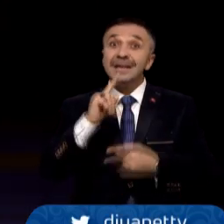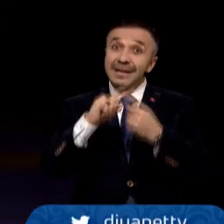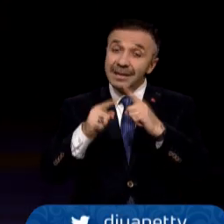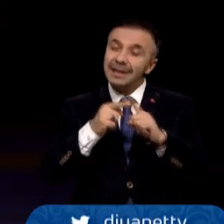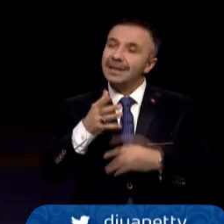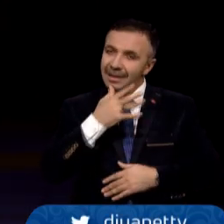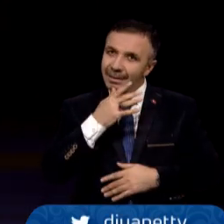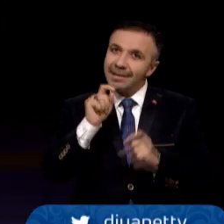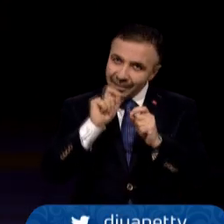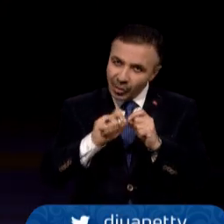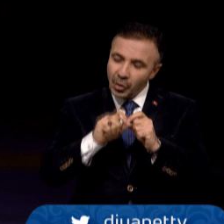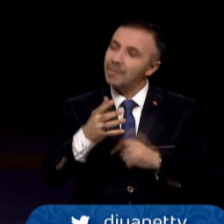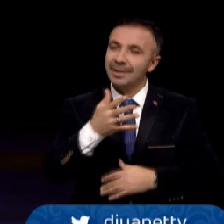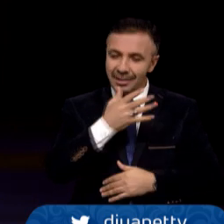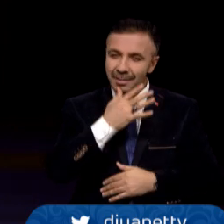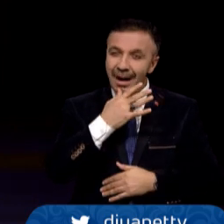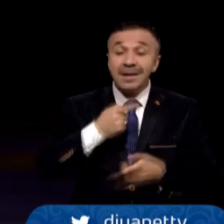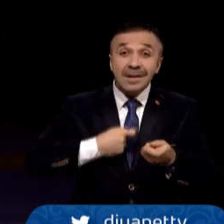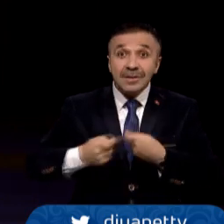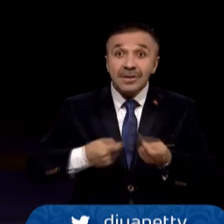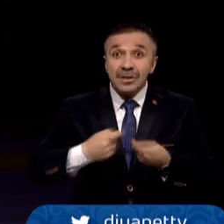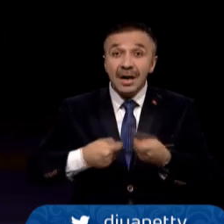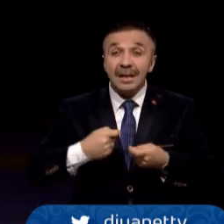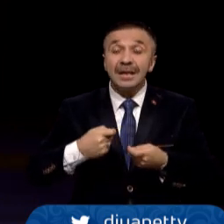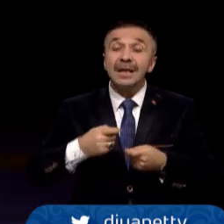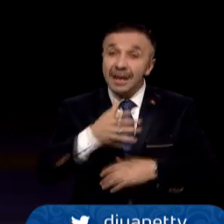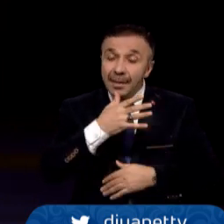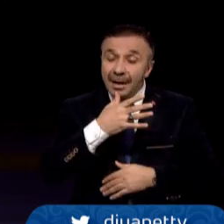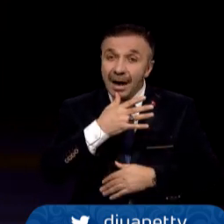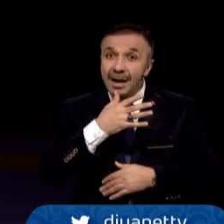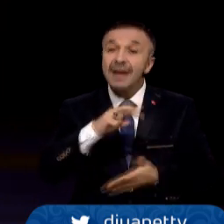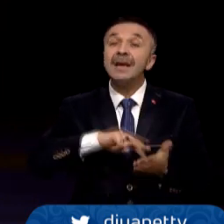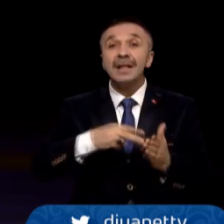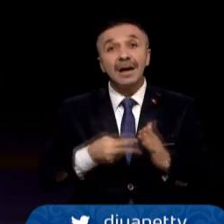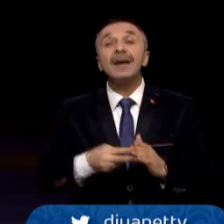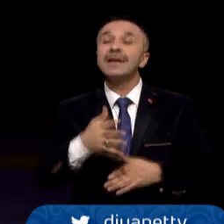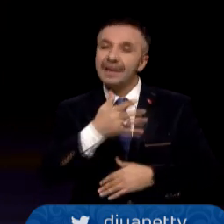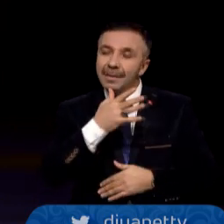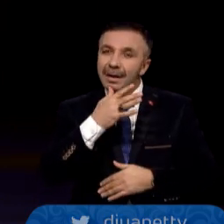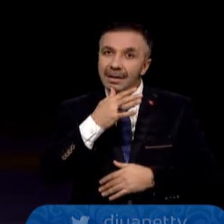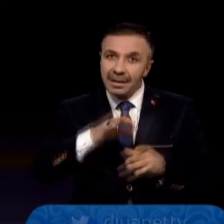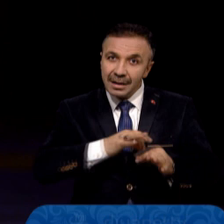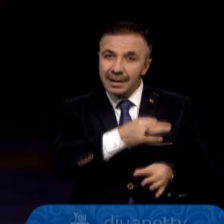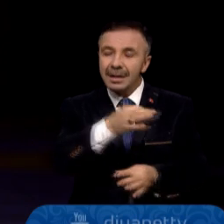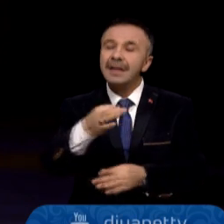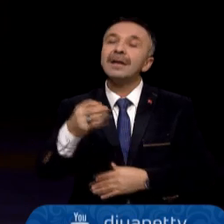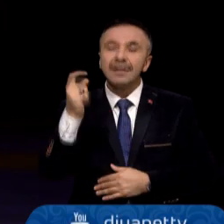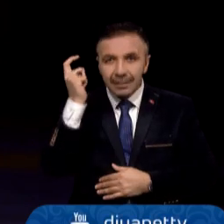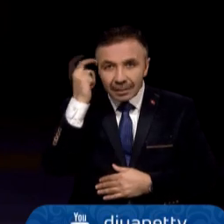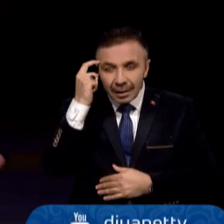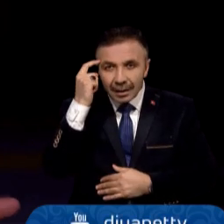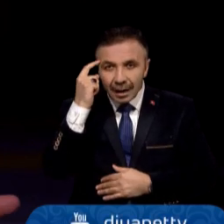ten ekonomiyi bilen ticareti bilen idare iyi bilen insanı